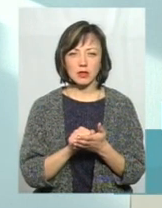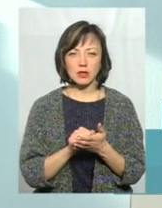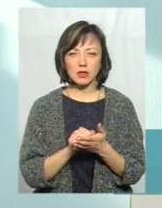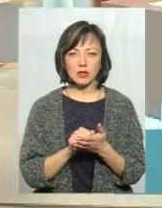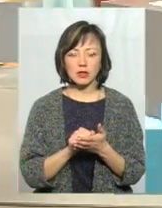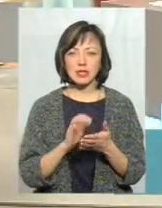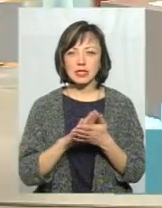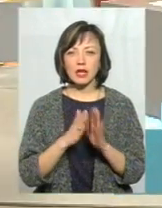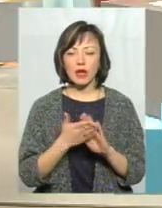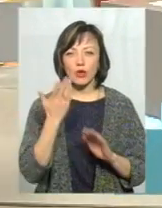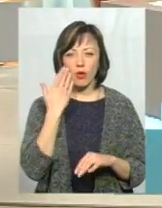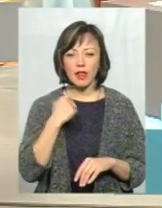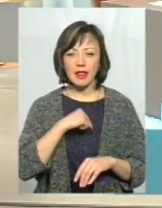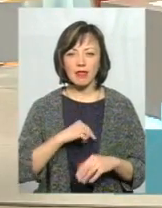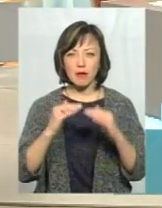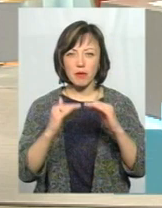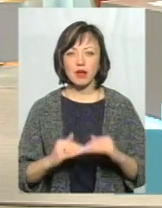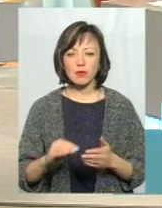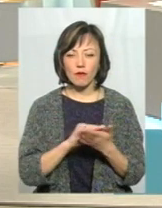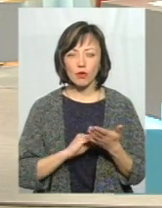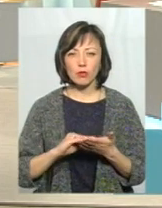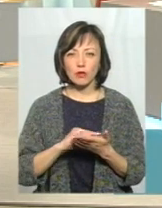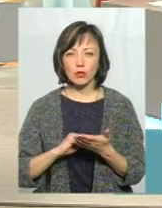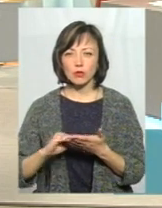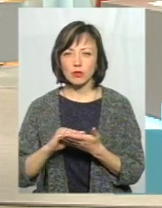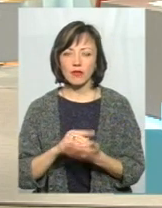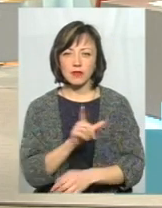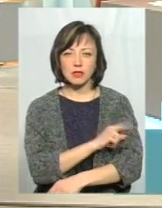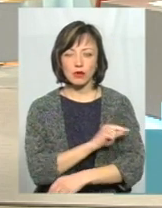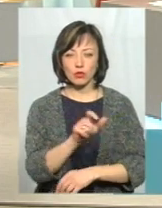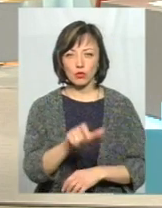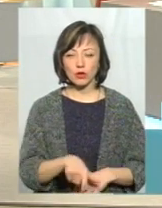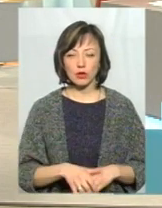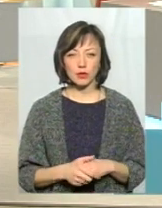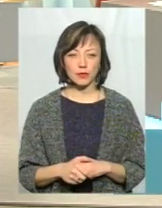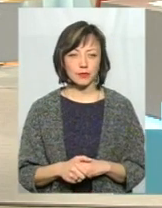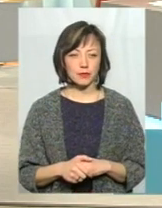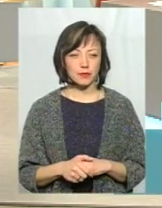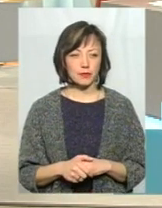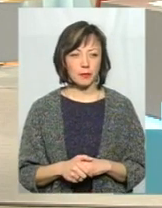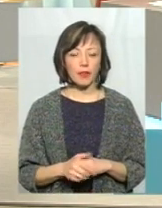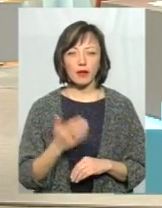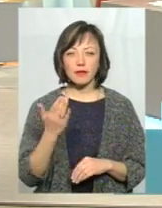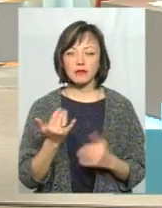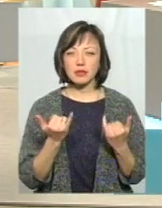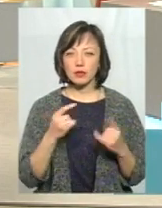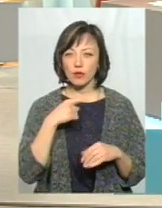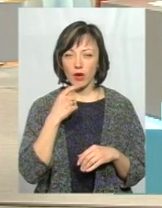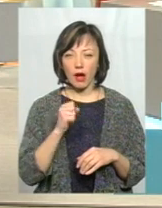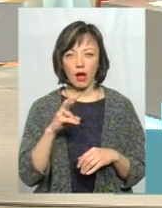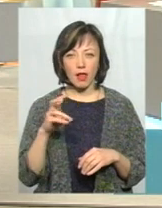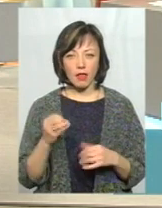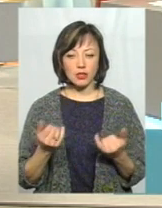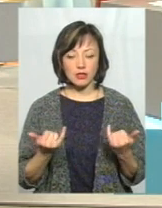ті стани, коли депресії повторюються одна за другою, вони дуже виснажують людину. От ви зараз говорите, але ж ми